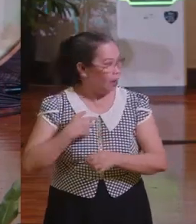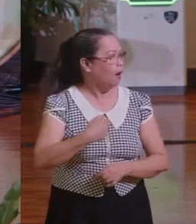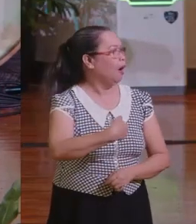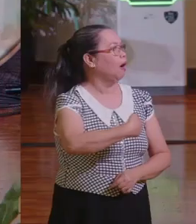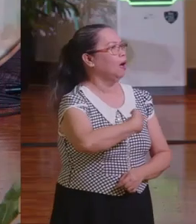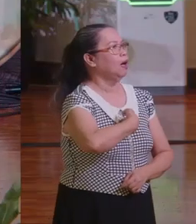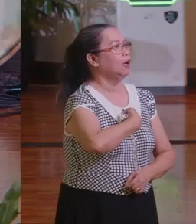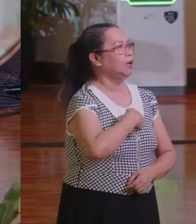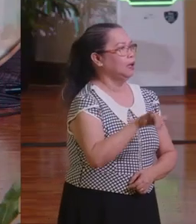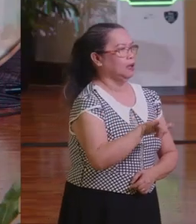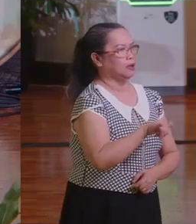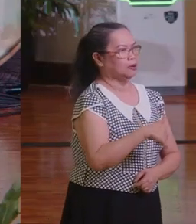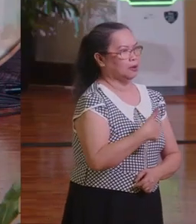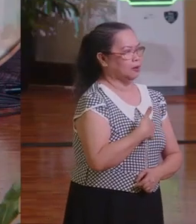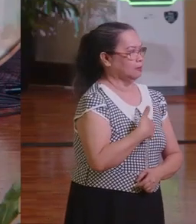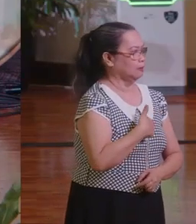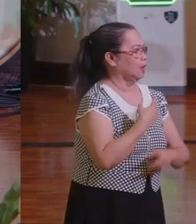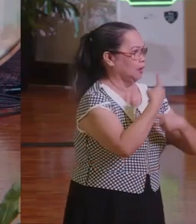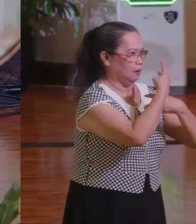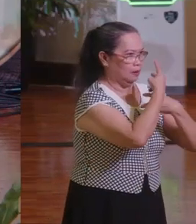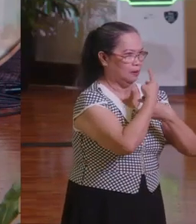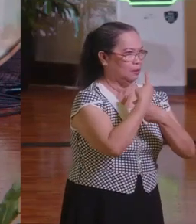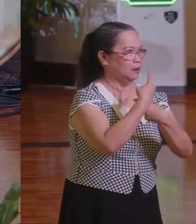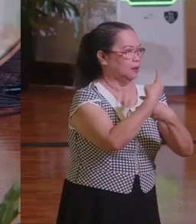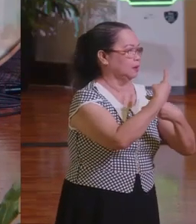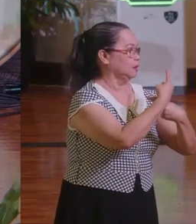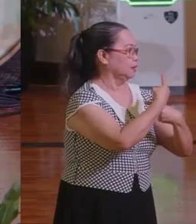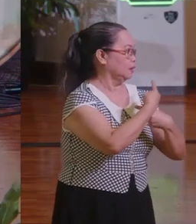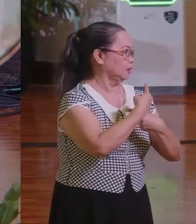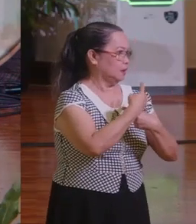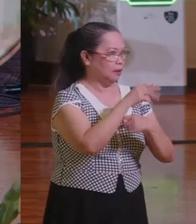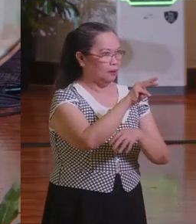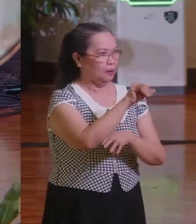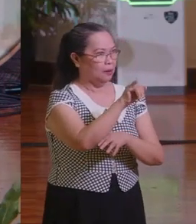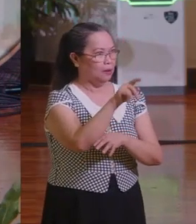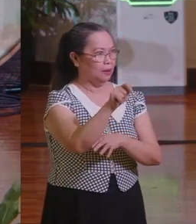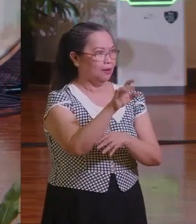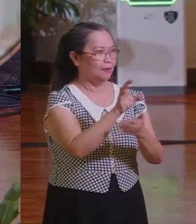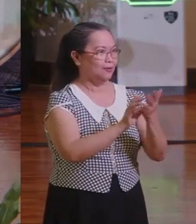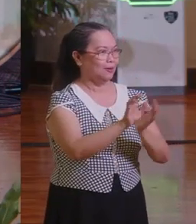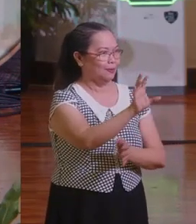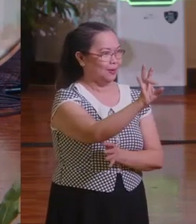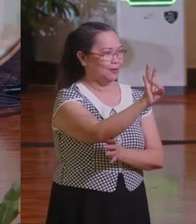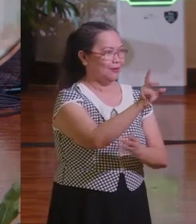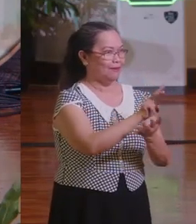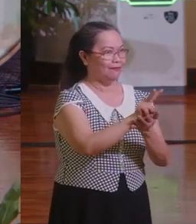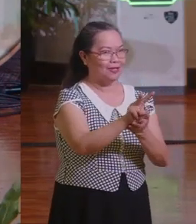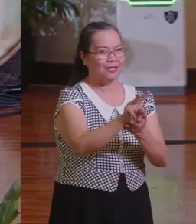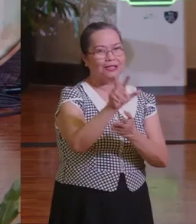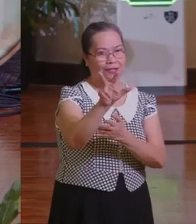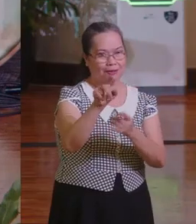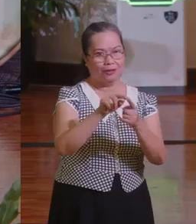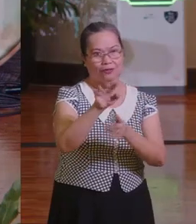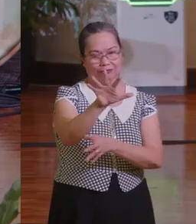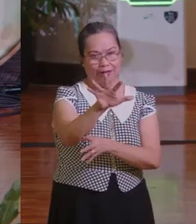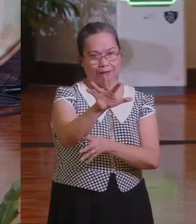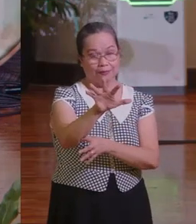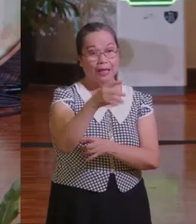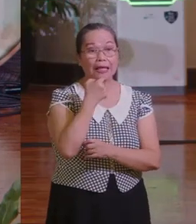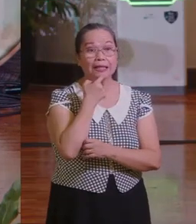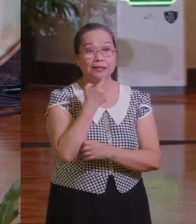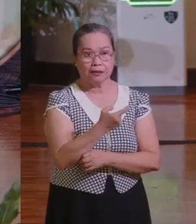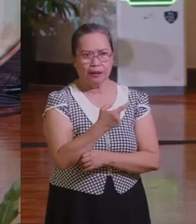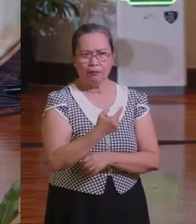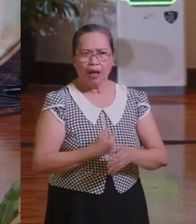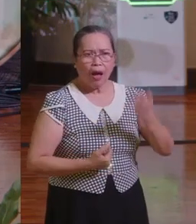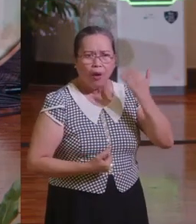pong illustration dyan ng ating Panginoon sa Matthew chapter 7, verses 3 to 5. Ang sabi niya,